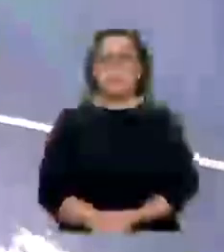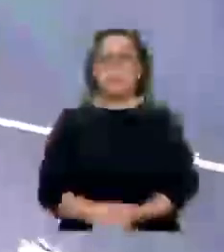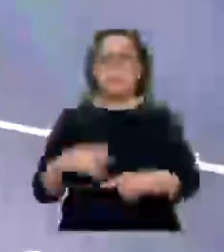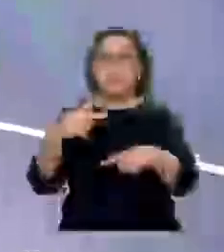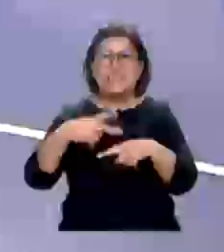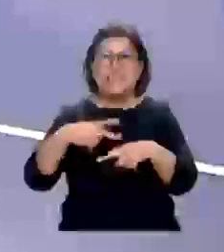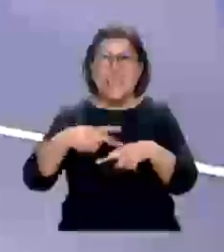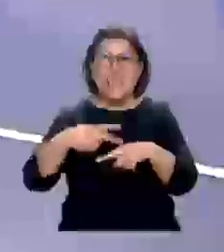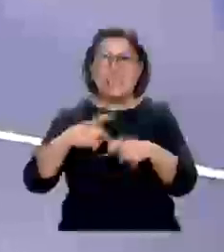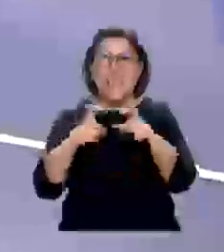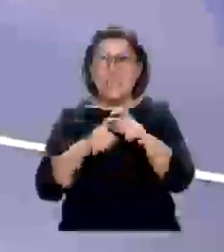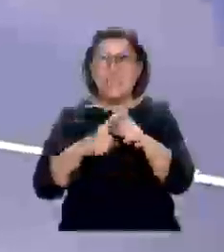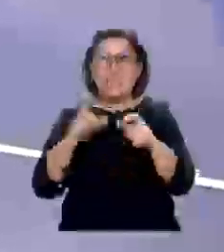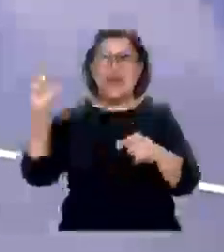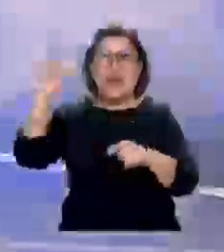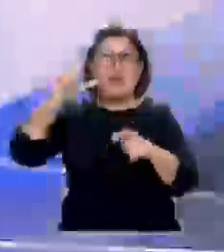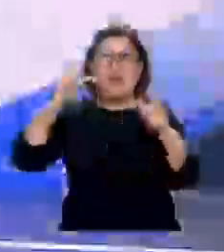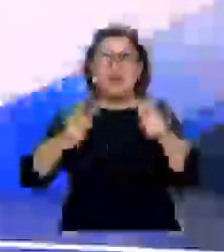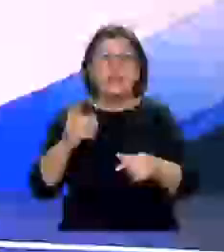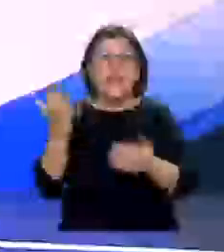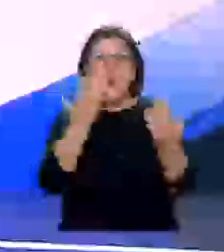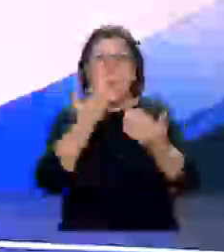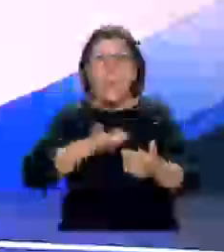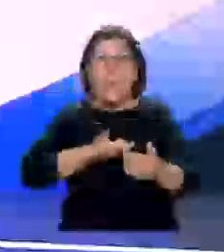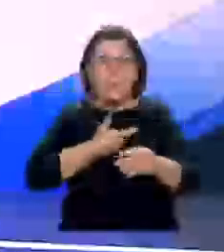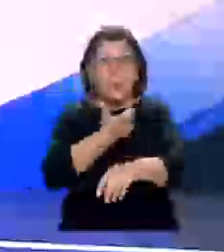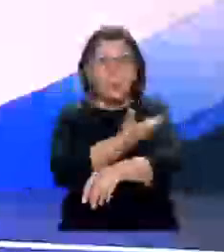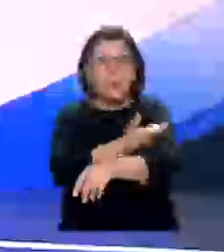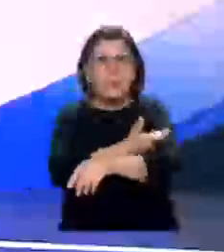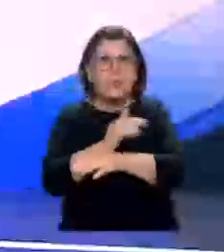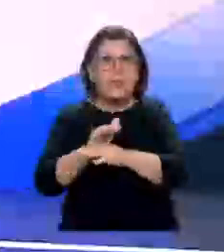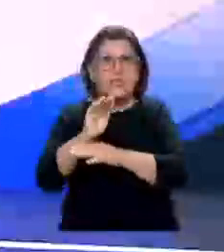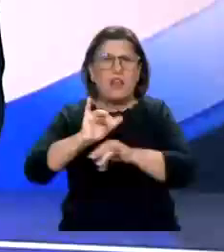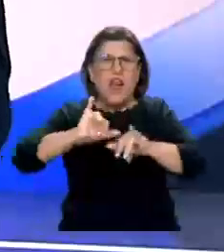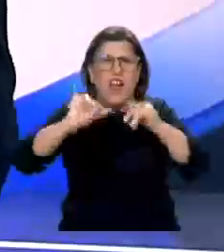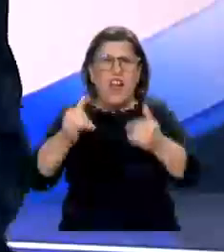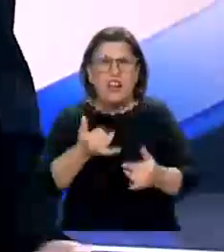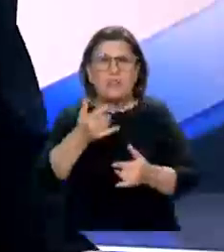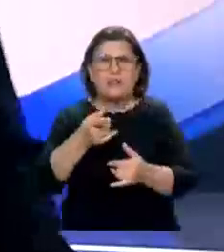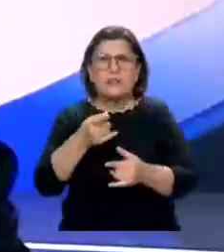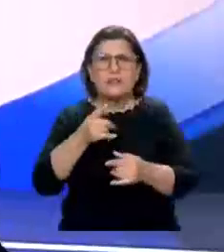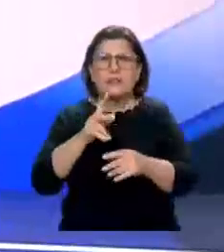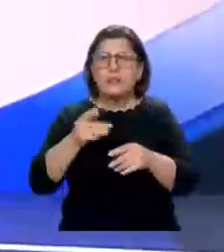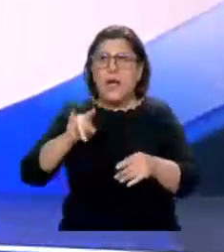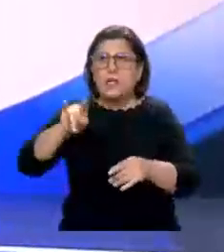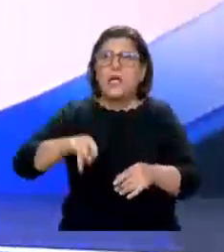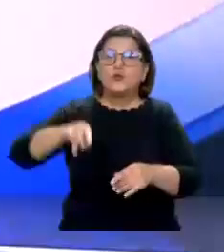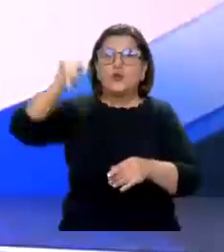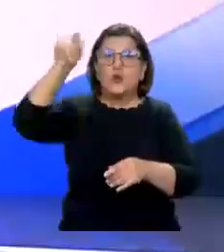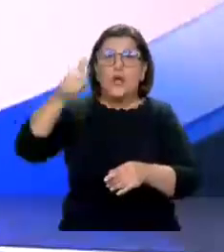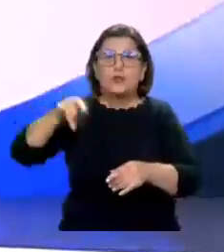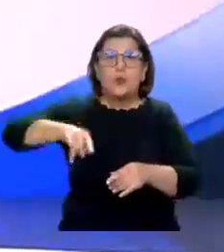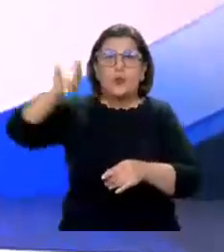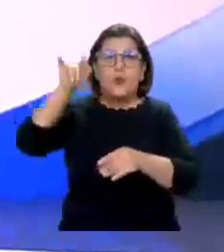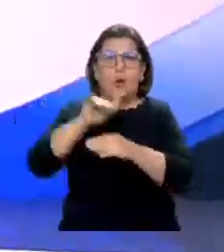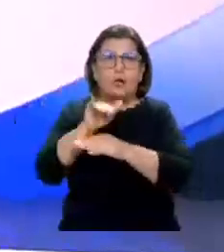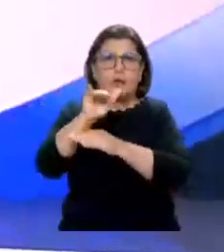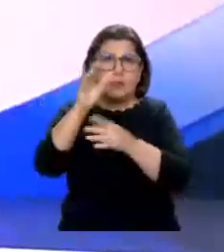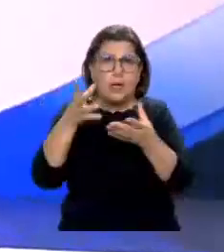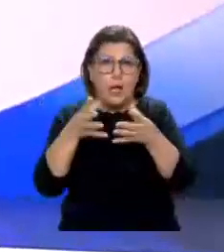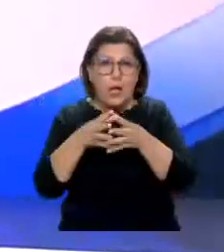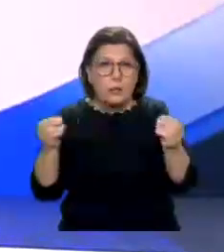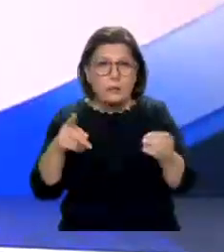Zeren Ertaş Aydın'daki öğrenci yurdunda yaşanan feci asansör kazasında Hayatını kaybetmişti o günden bu yana